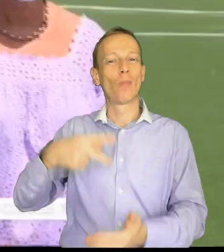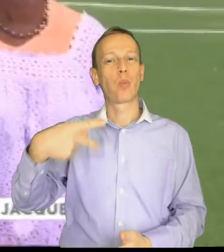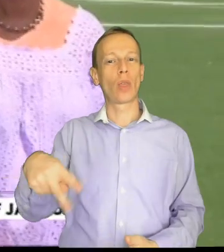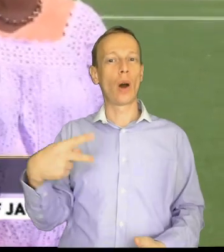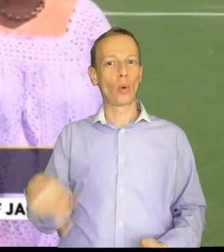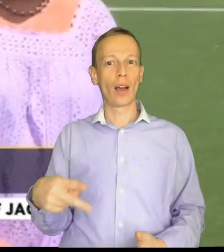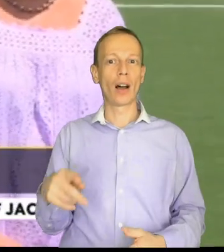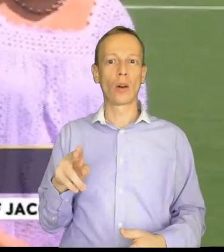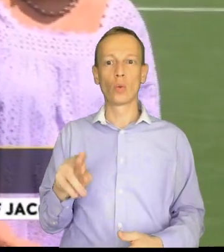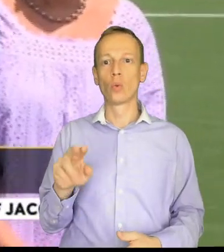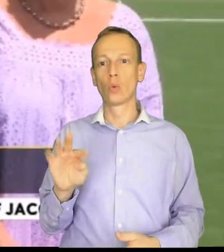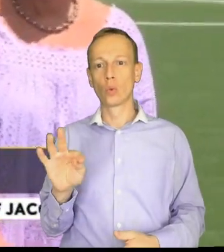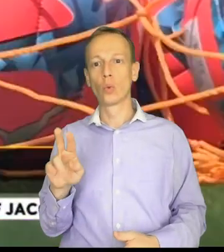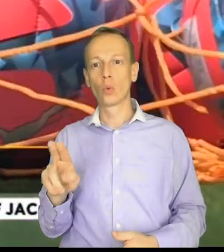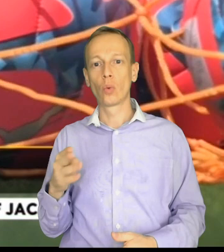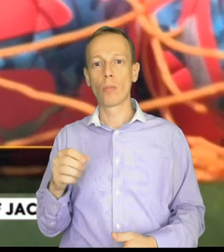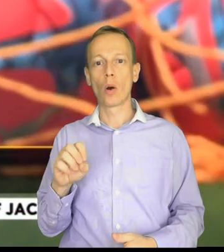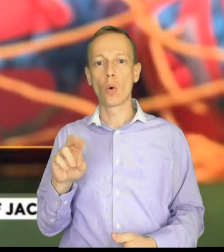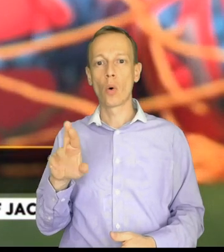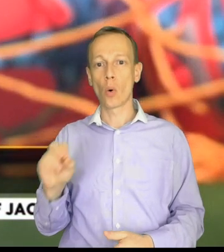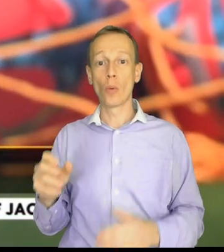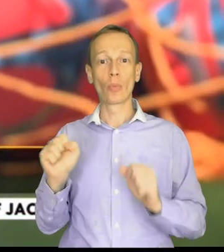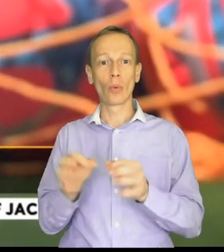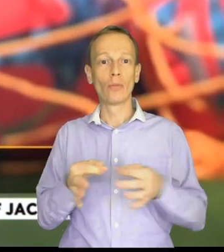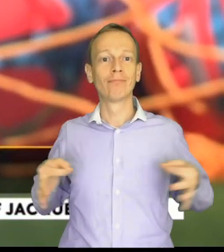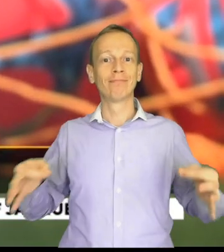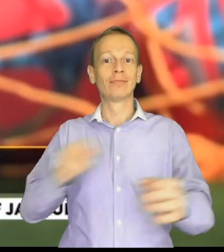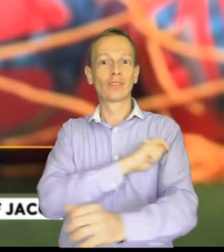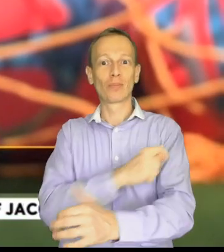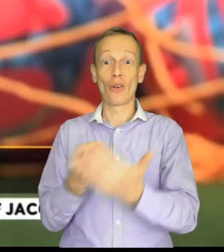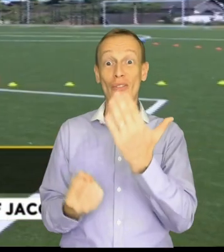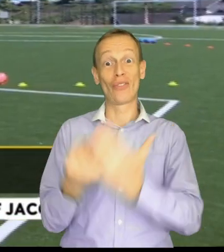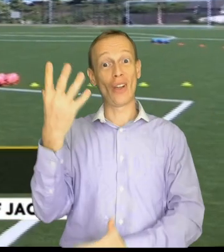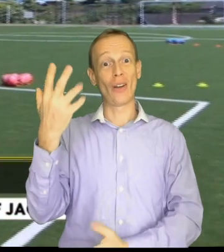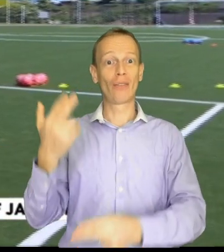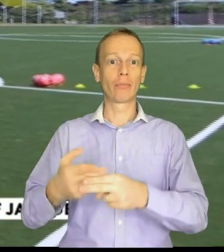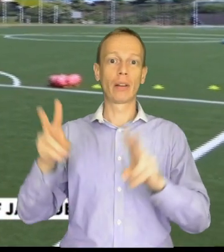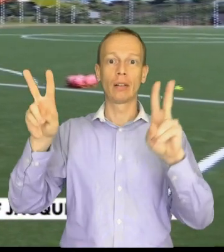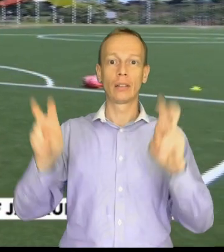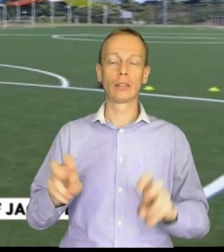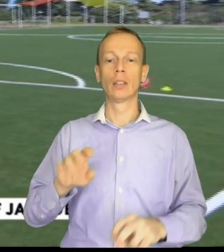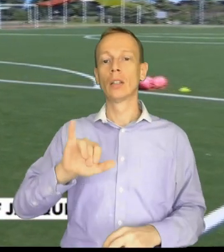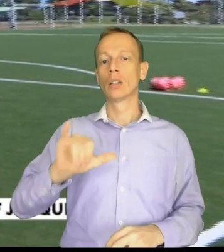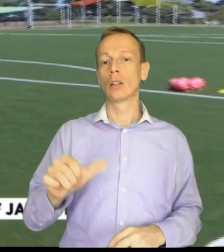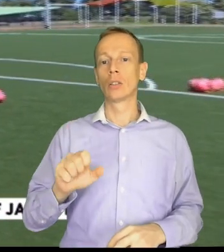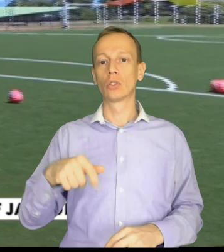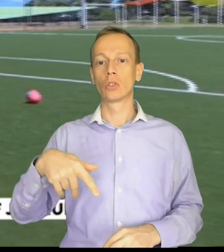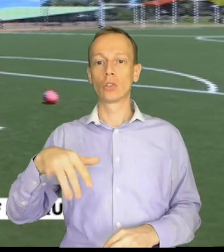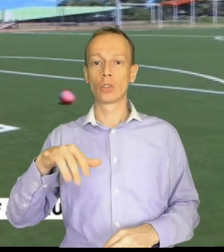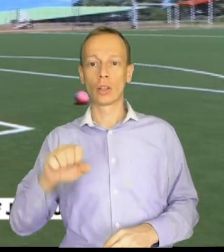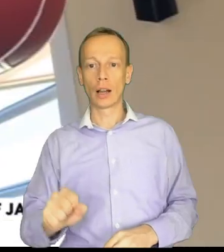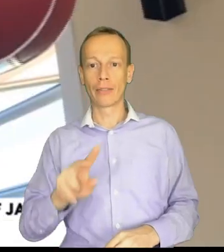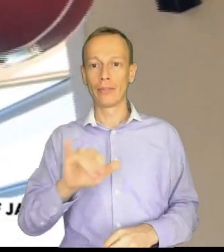particulièrement de Utumoro pourront jouir d'un complexe sportif flambant neuf, baptisé Jacques Vihi, du nom de l'ancien maire de la